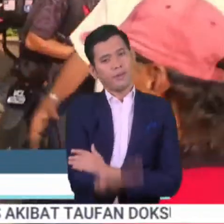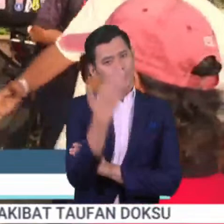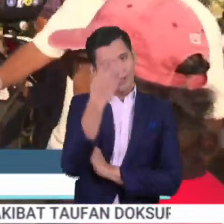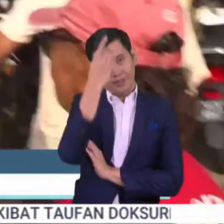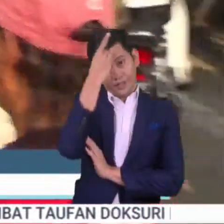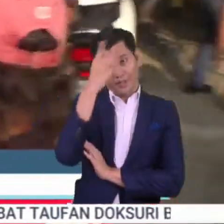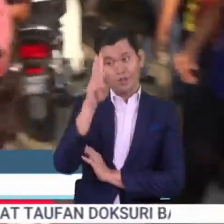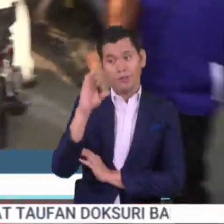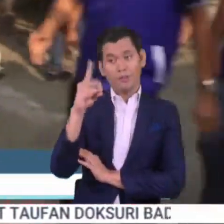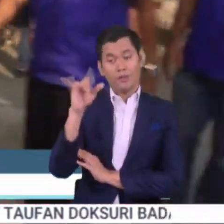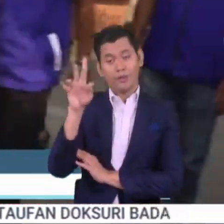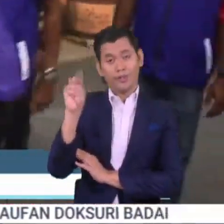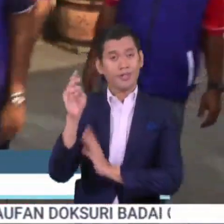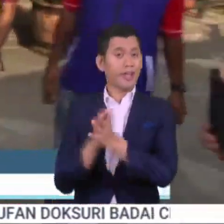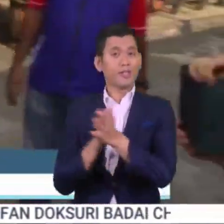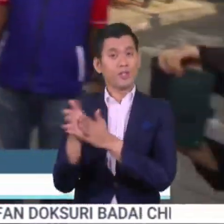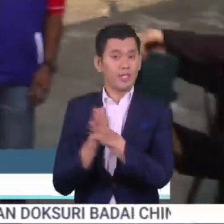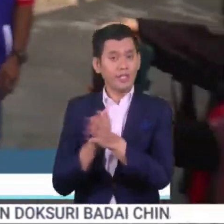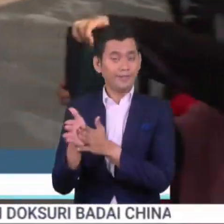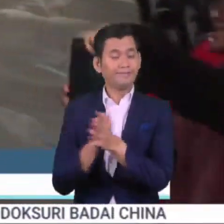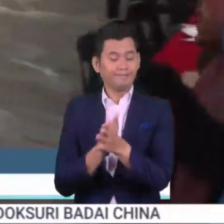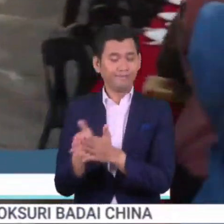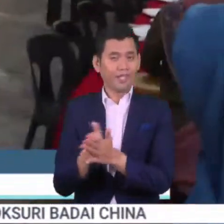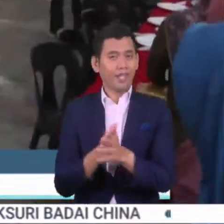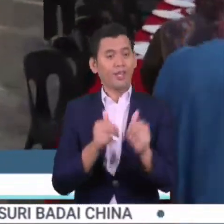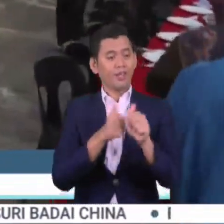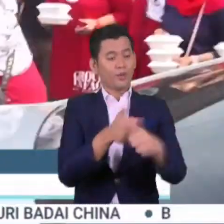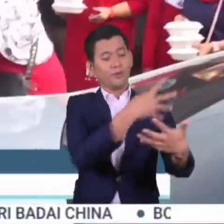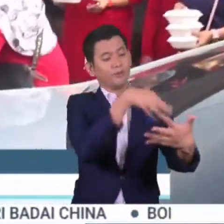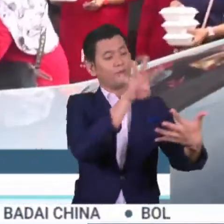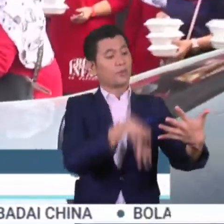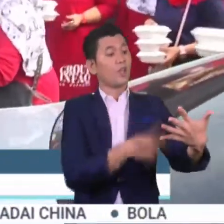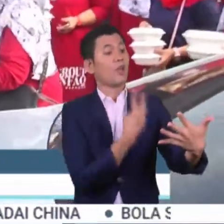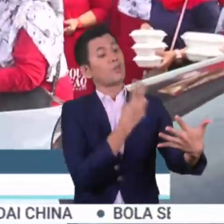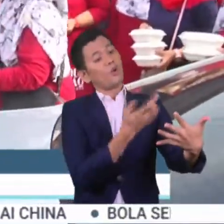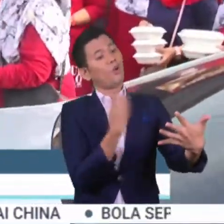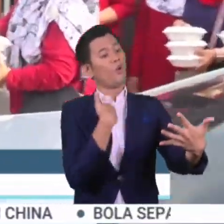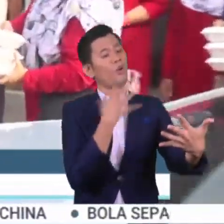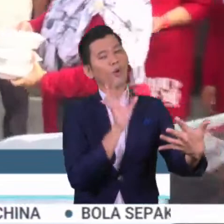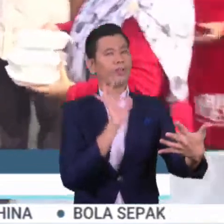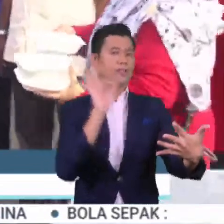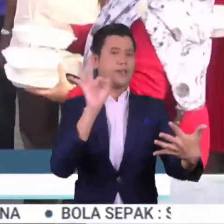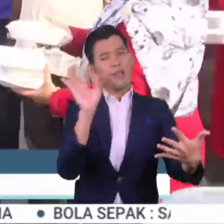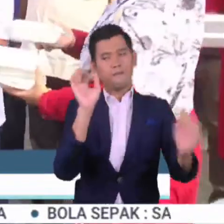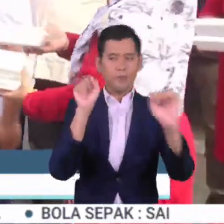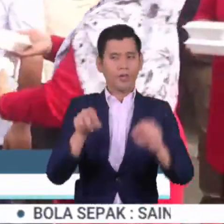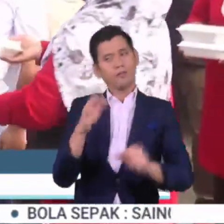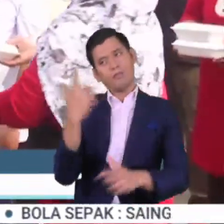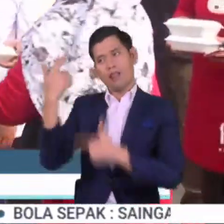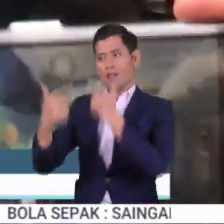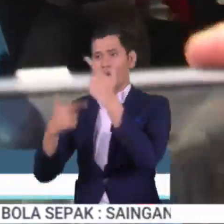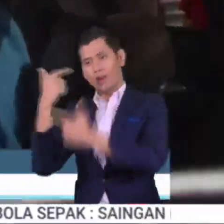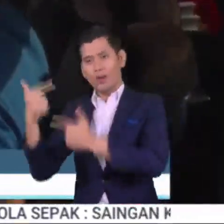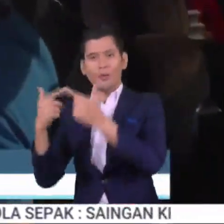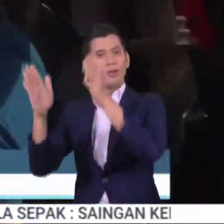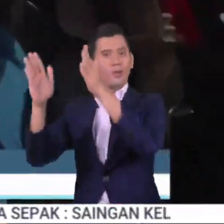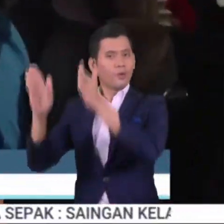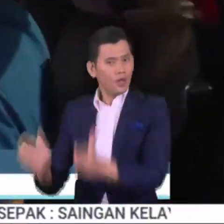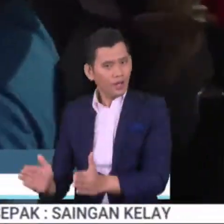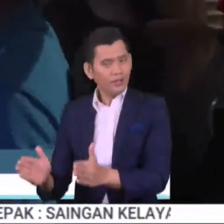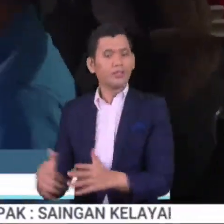Seri Amiruddin memenuhi jadual padat termasuk berkunjung ke Pasar Selayang, menyantuni penduduk dalam program ramah mesra Kampung